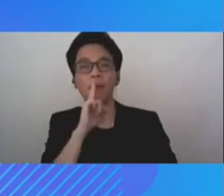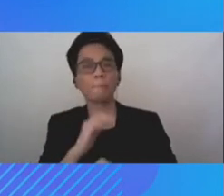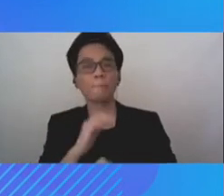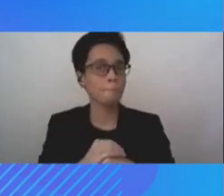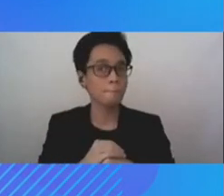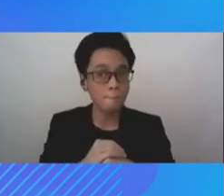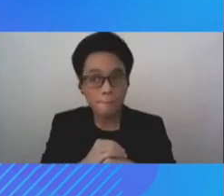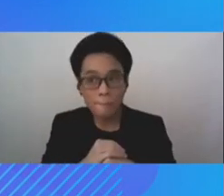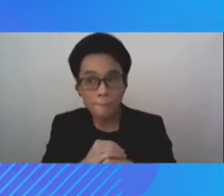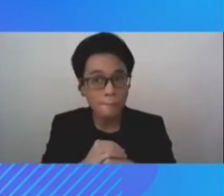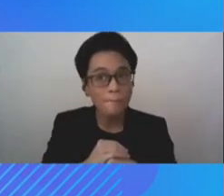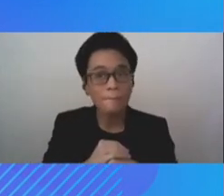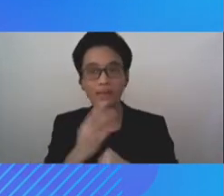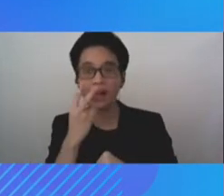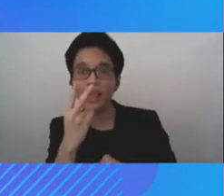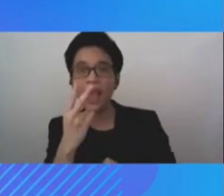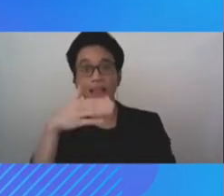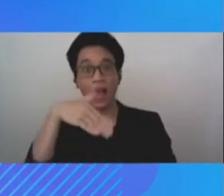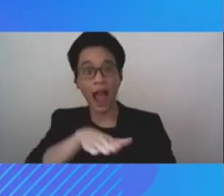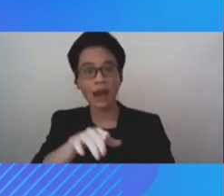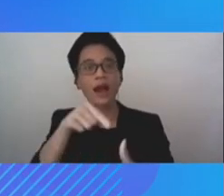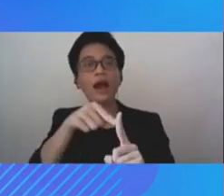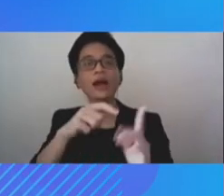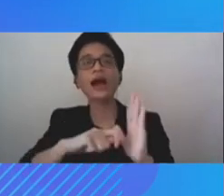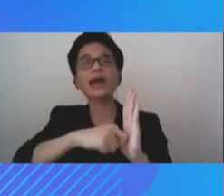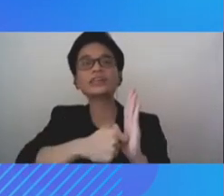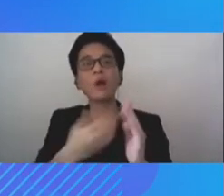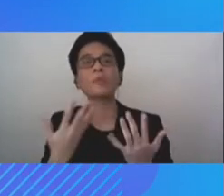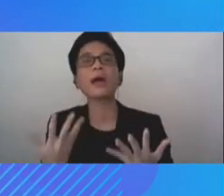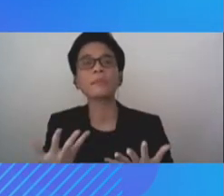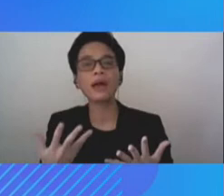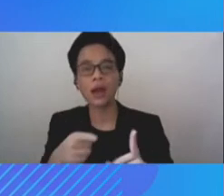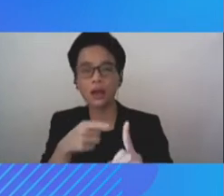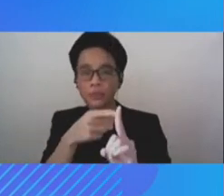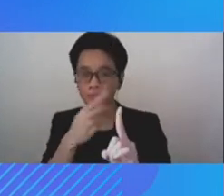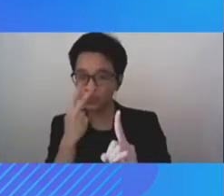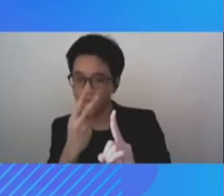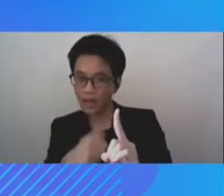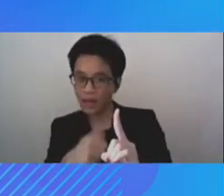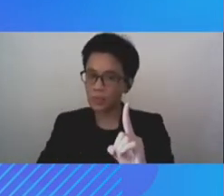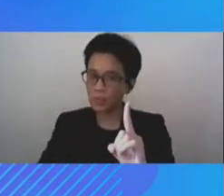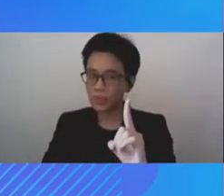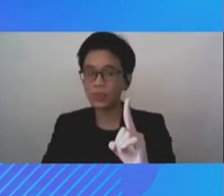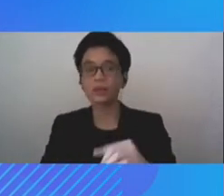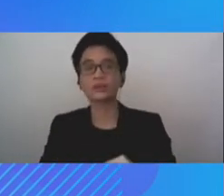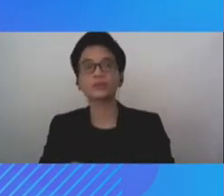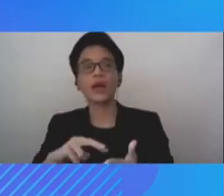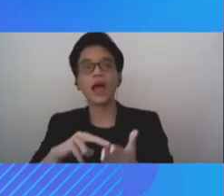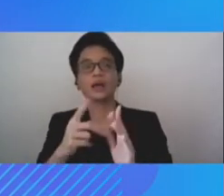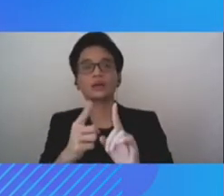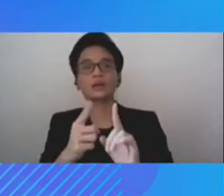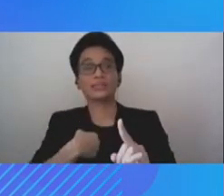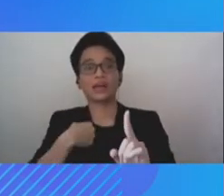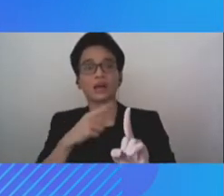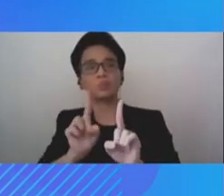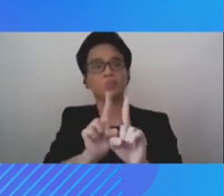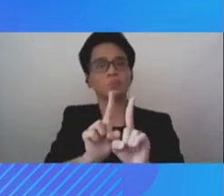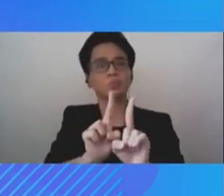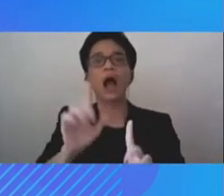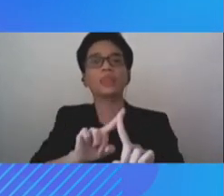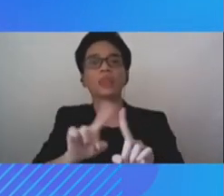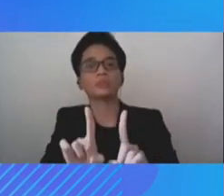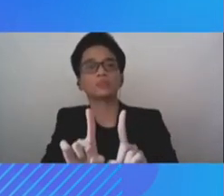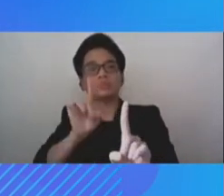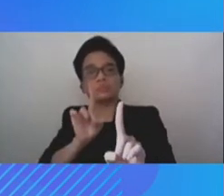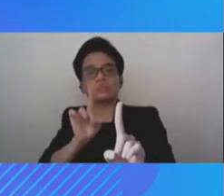tunggu apa respon anak saya. Oke. Okay. Jadi saya berusaha melihat, saya test case sama anak saya sendiri. Jadi saya